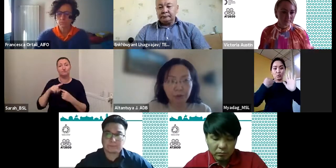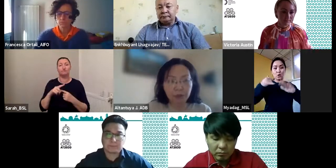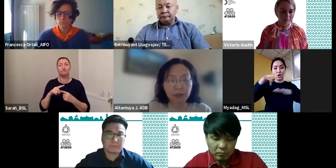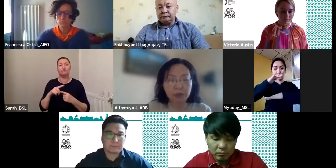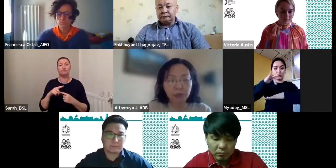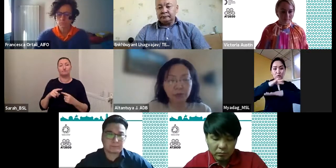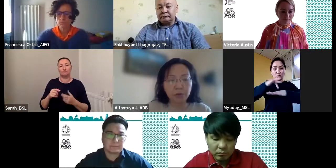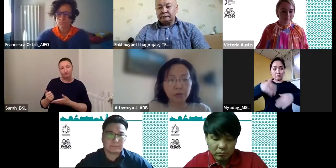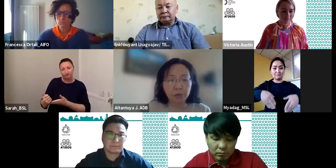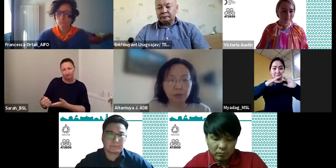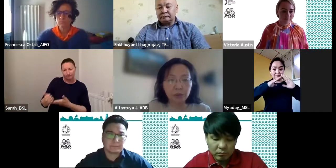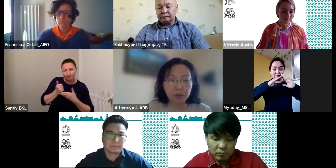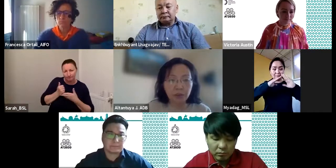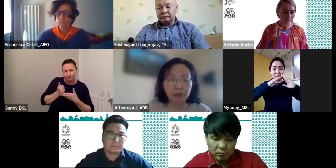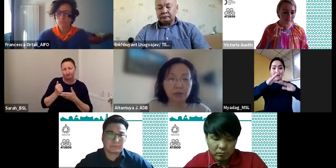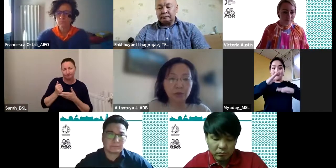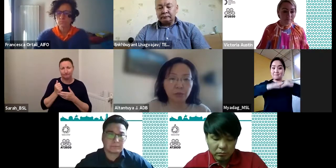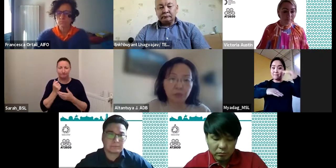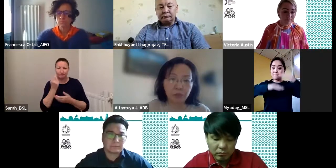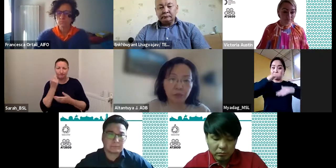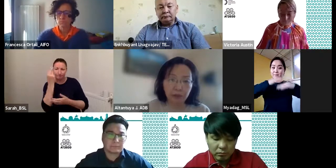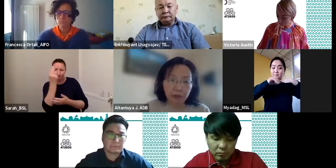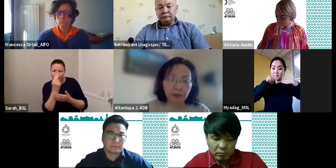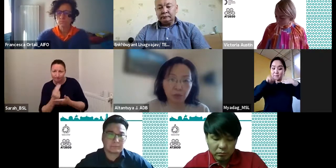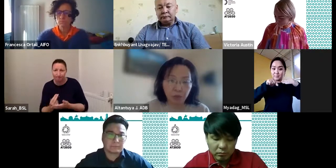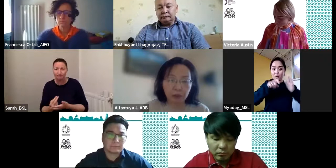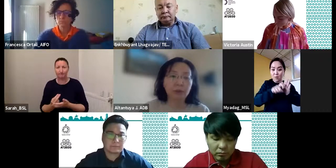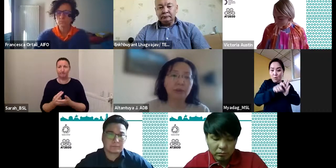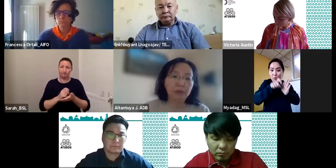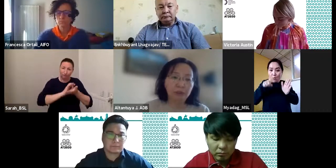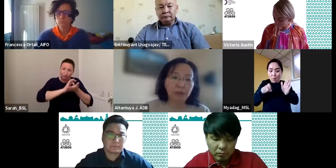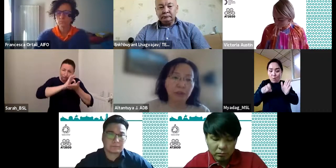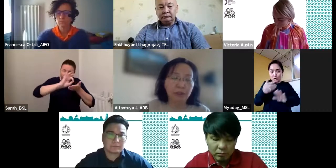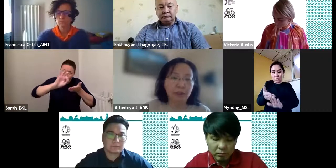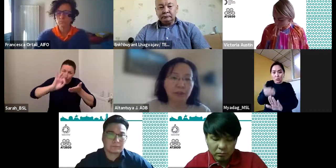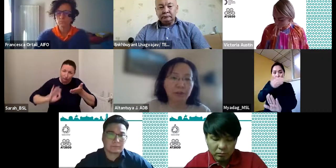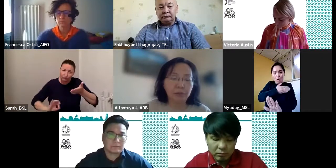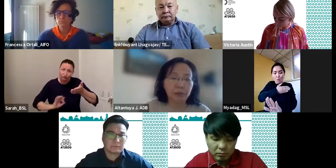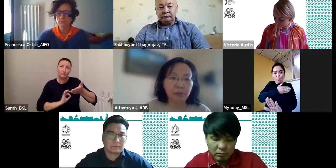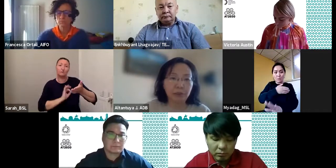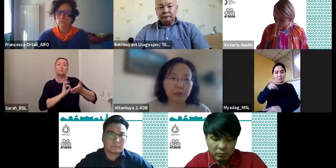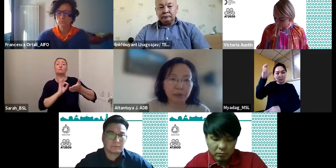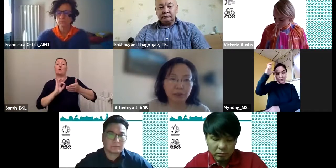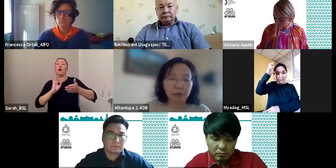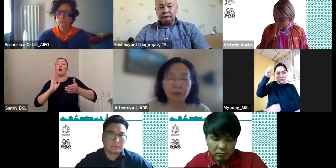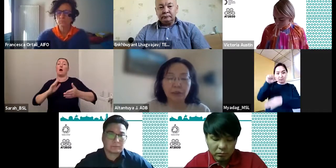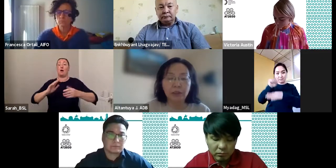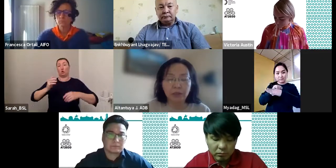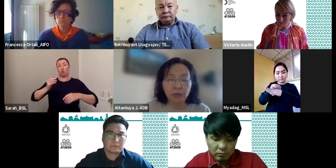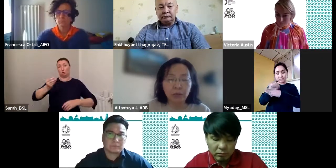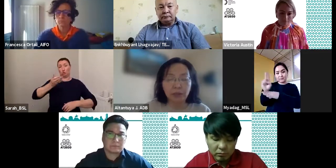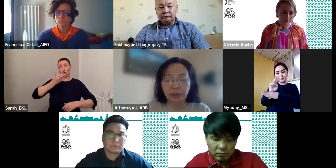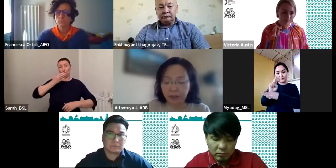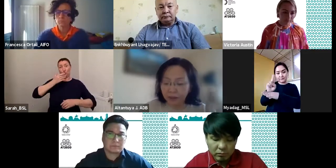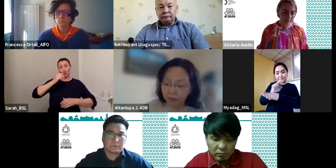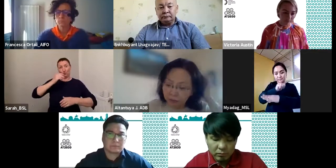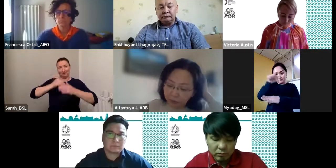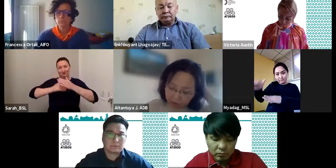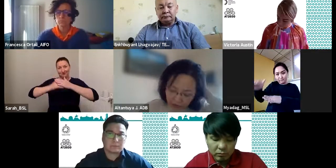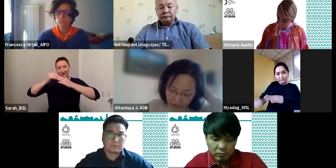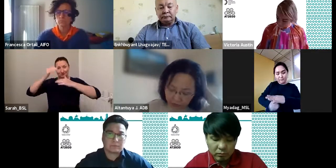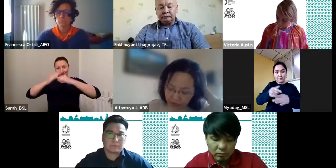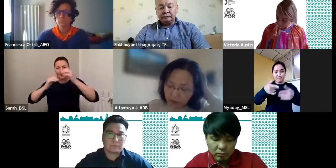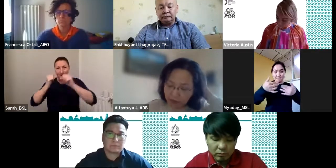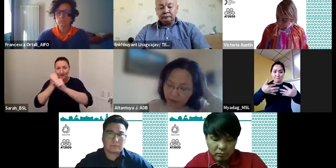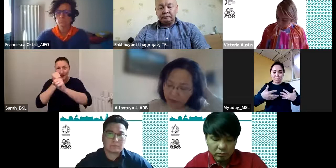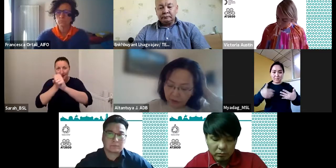хугацаанд барилга баригдчих хугацаанд бид нар тэнд ажиллах хүмүүсийг бэлтгэх, сургах, гарын авилгуудыг бэлтгэх гэдэг ингээд загваруудыг гаргах ийм нэг